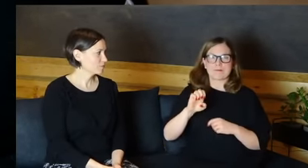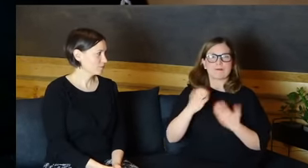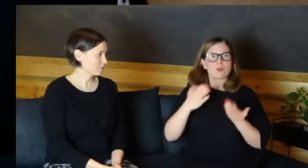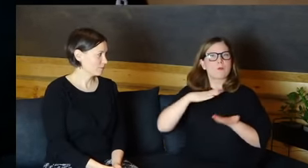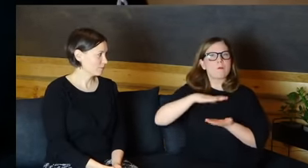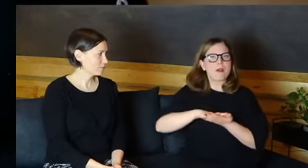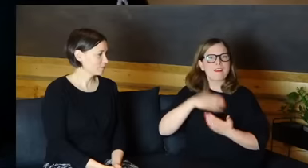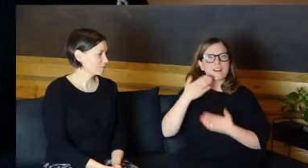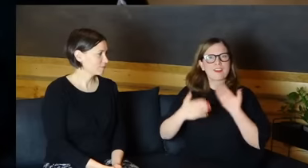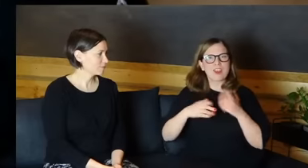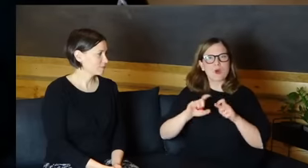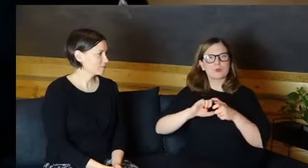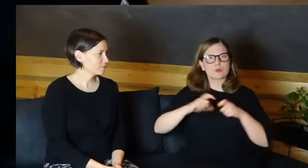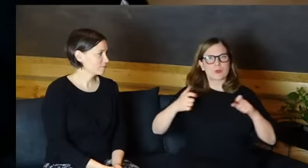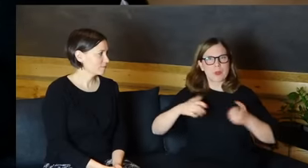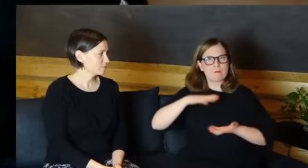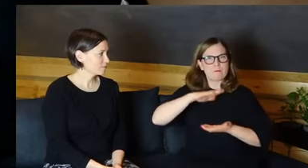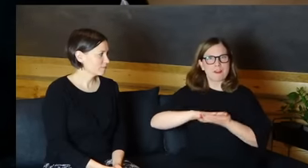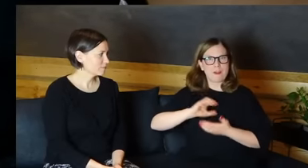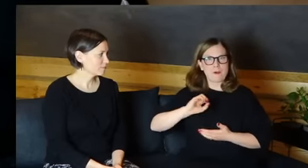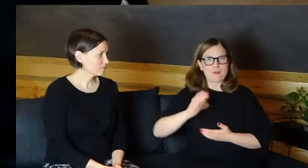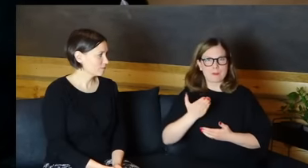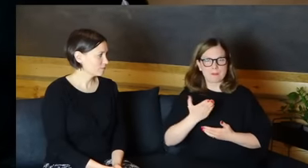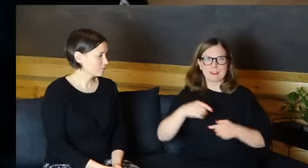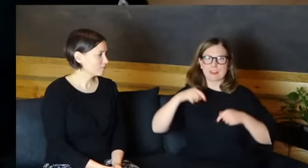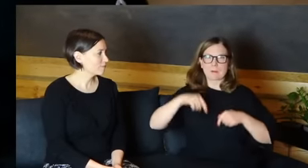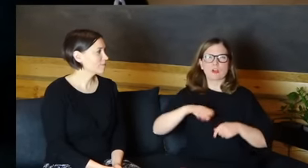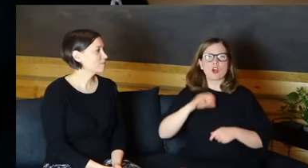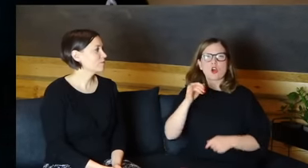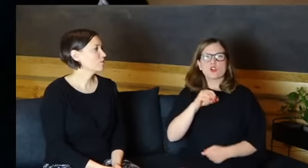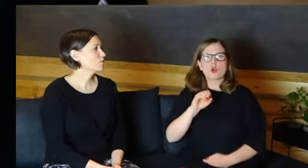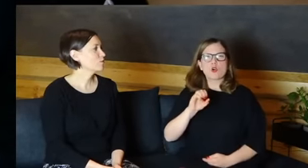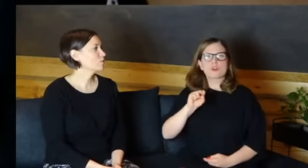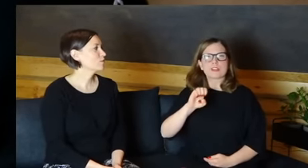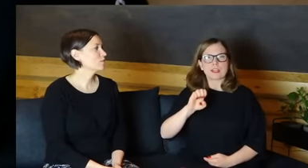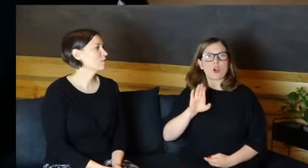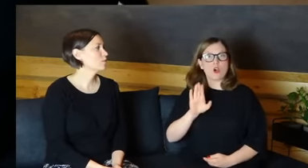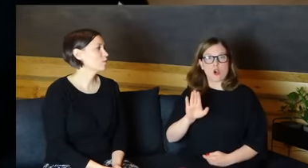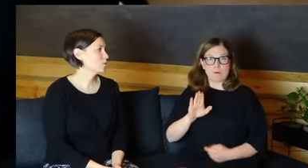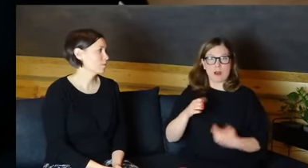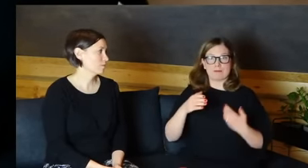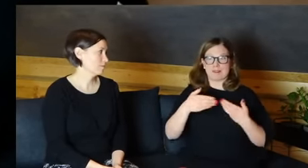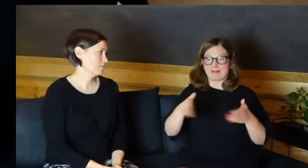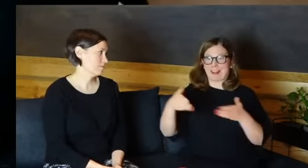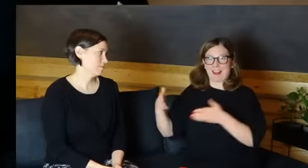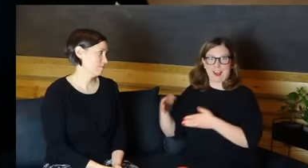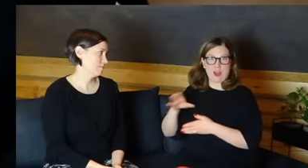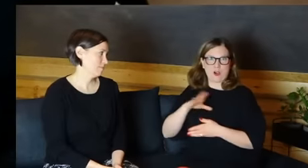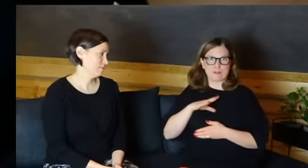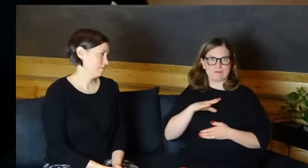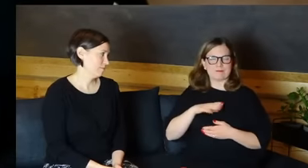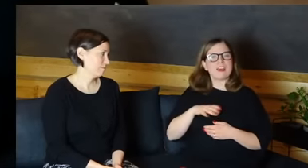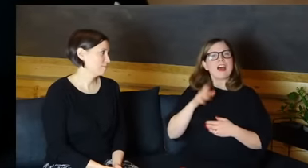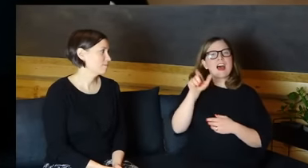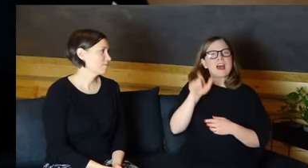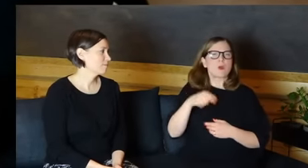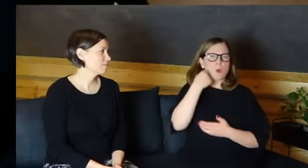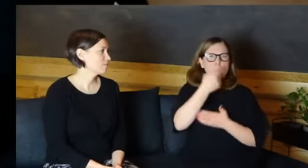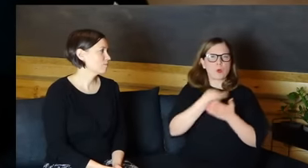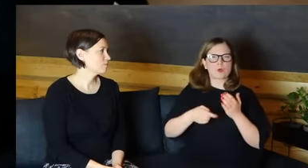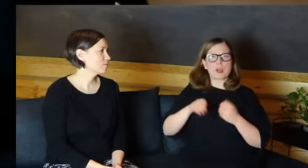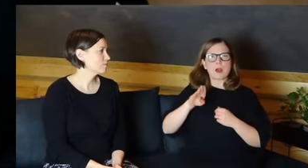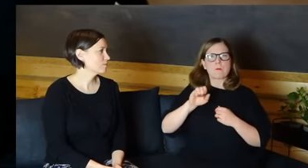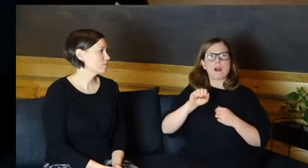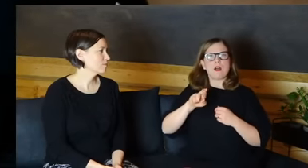laulustudiolla Hyvinkäällä, ja tämä on Joosen paikka, eli Joose Vähäsöyrinki on kuuluisa paritoni,